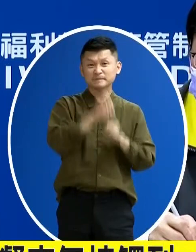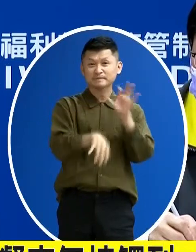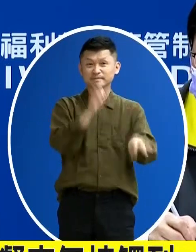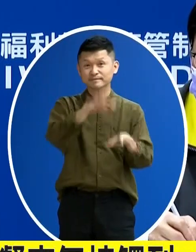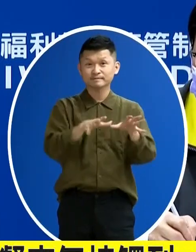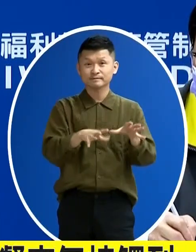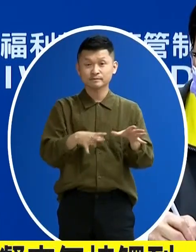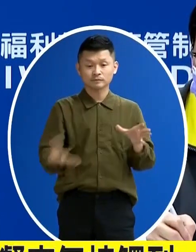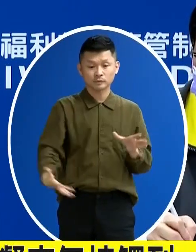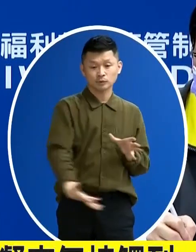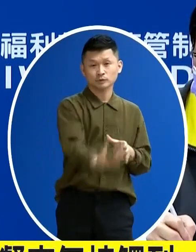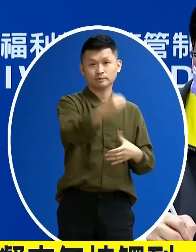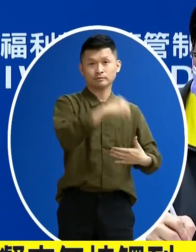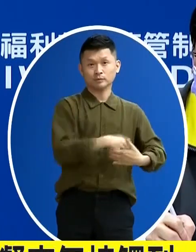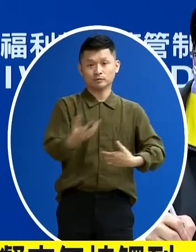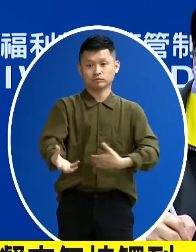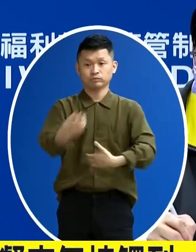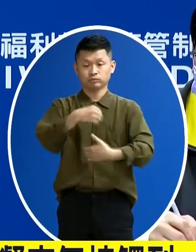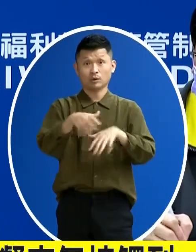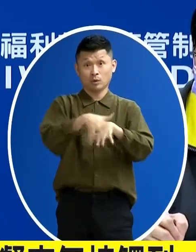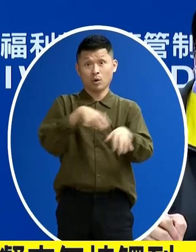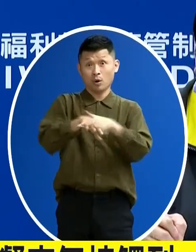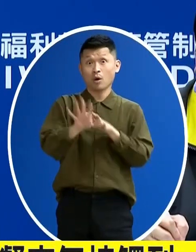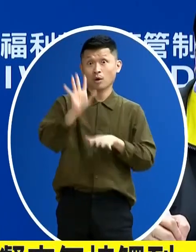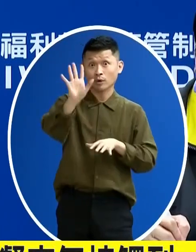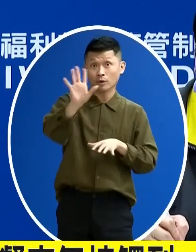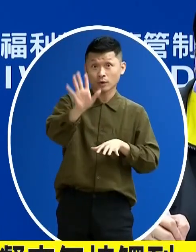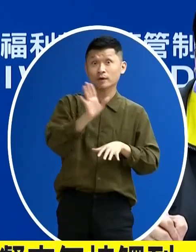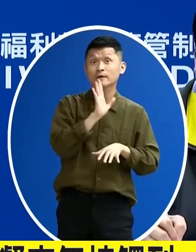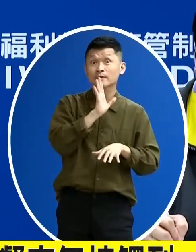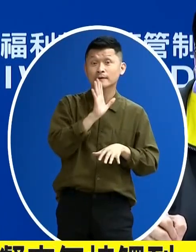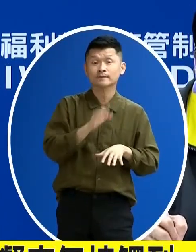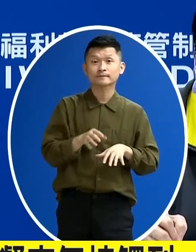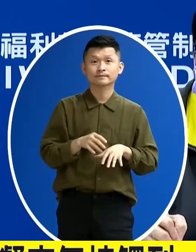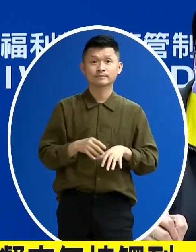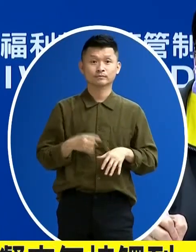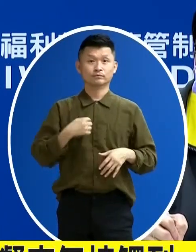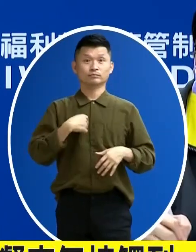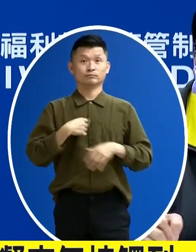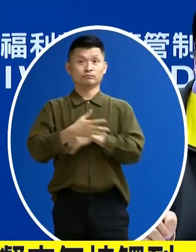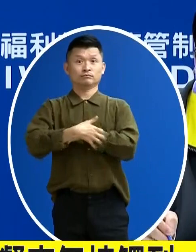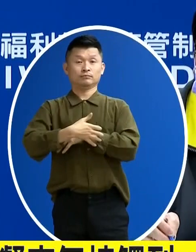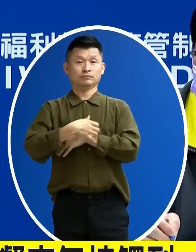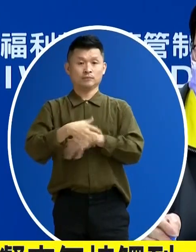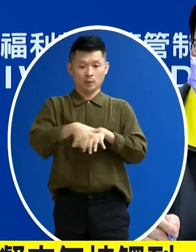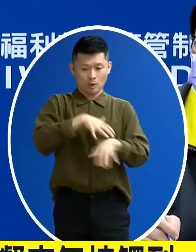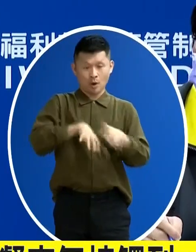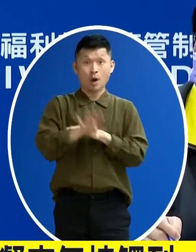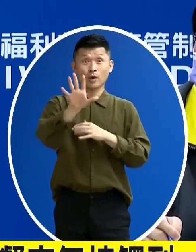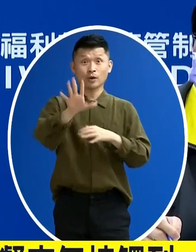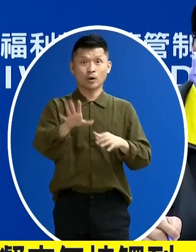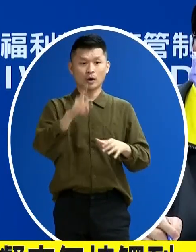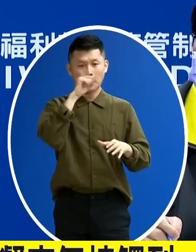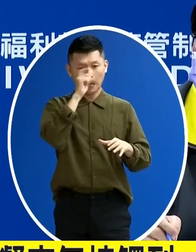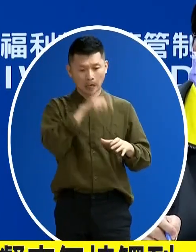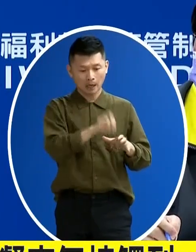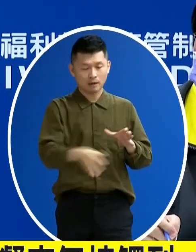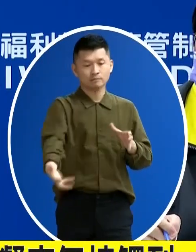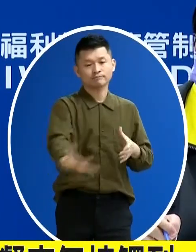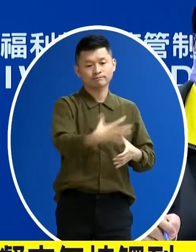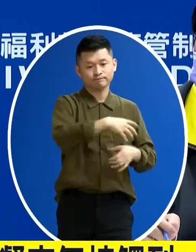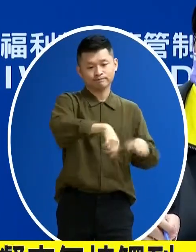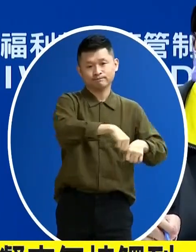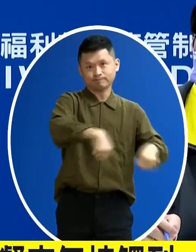时候，好，那戴着手套哈，那所以对于这个所谓收的人相对安全。那垃圾一般它都有